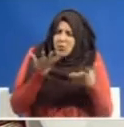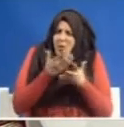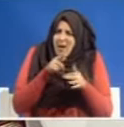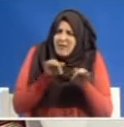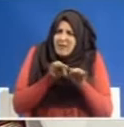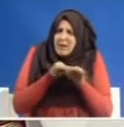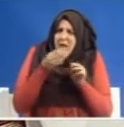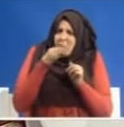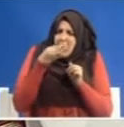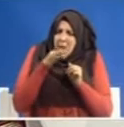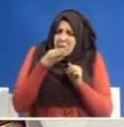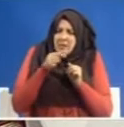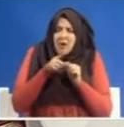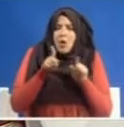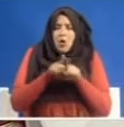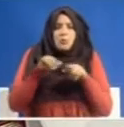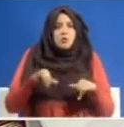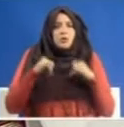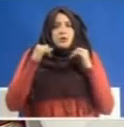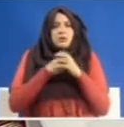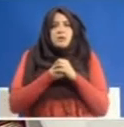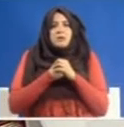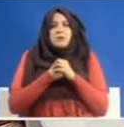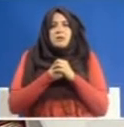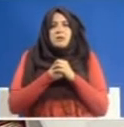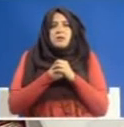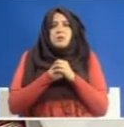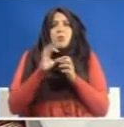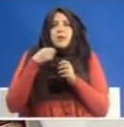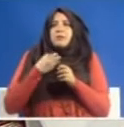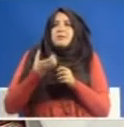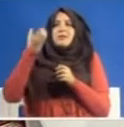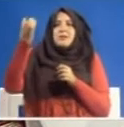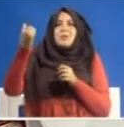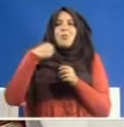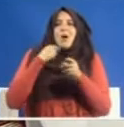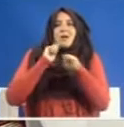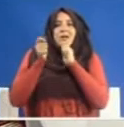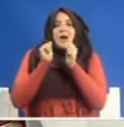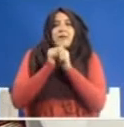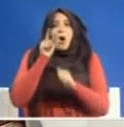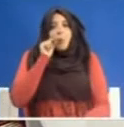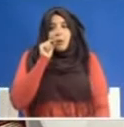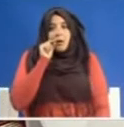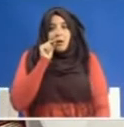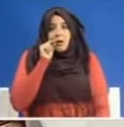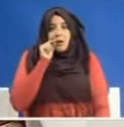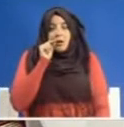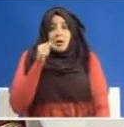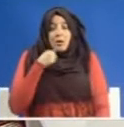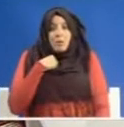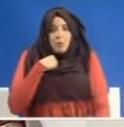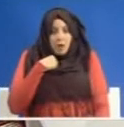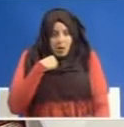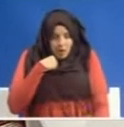المراهقين؟ فأعطاني الهاتف قال نعم أنا أتحدث لكن مع رجل، صدقني أخي أنا أمامه لم